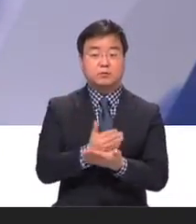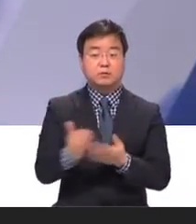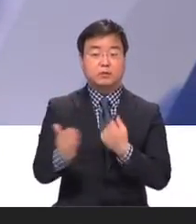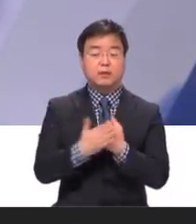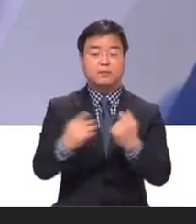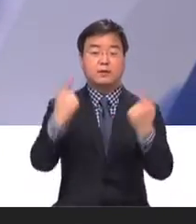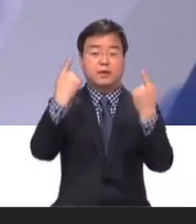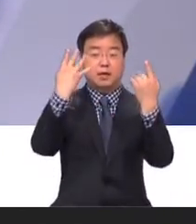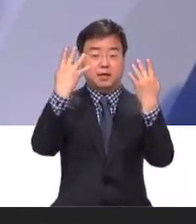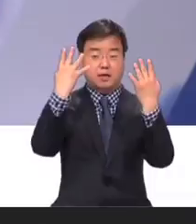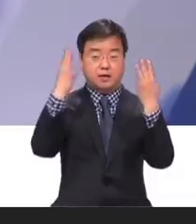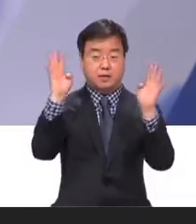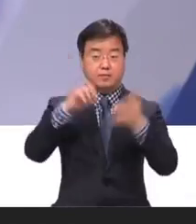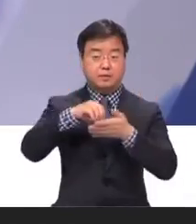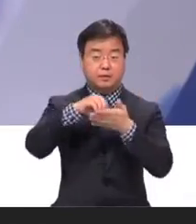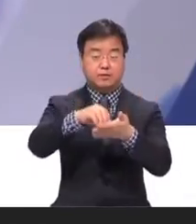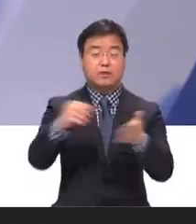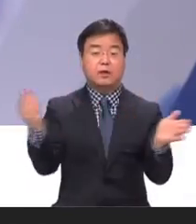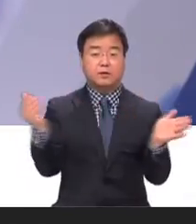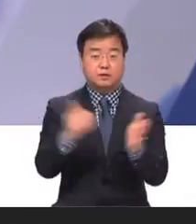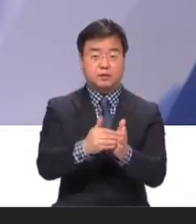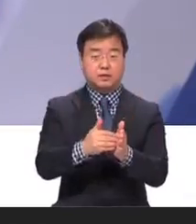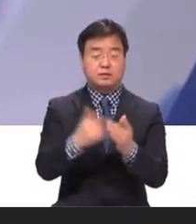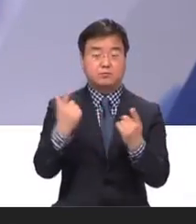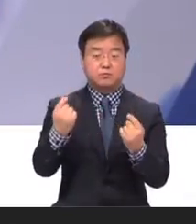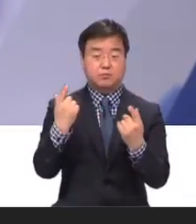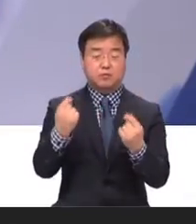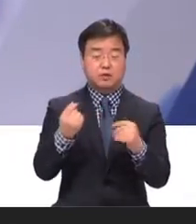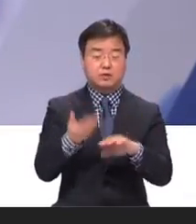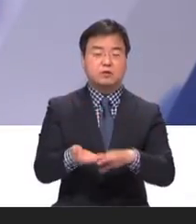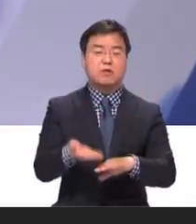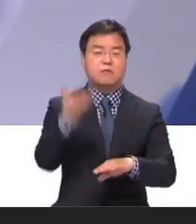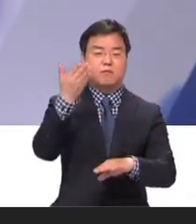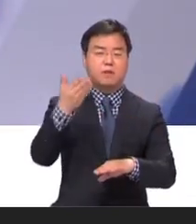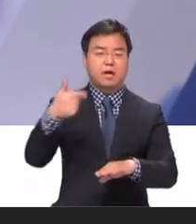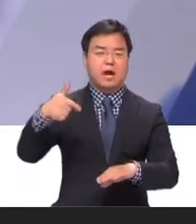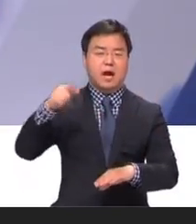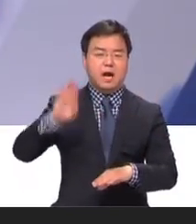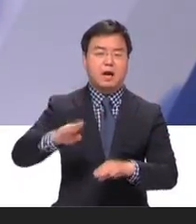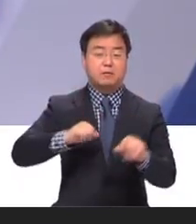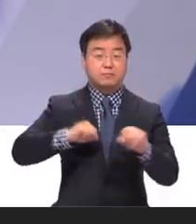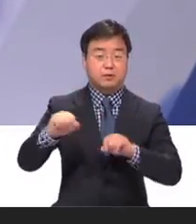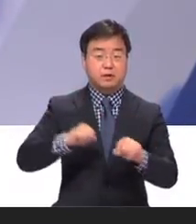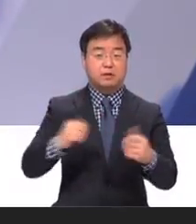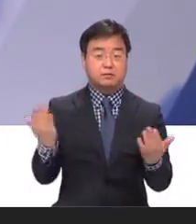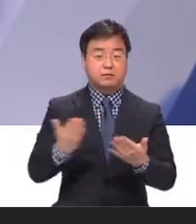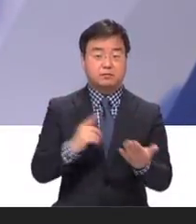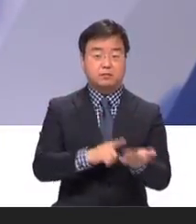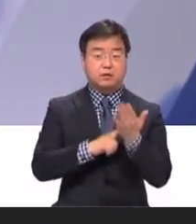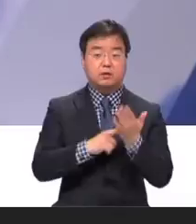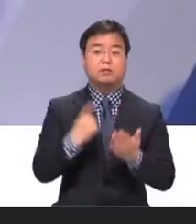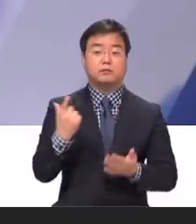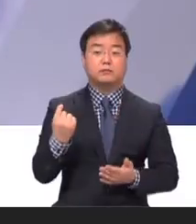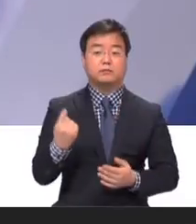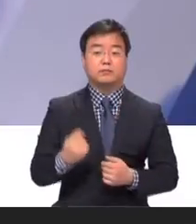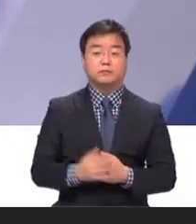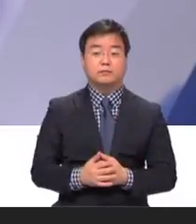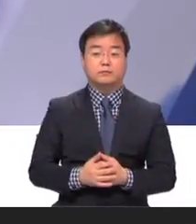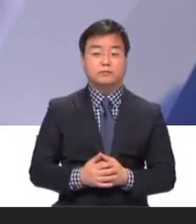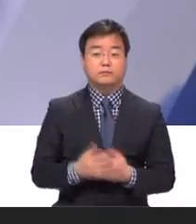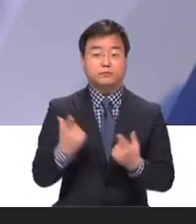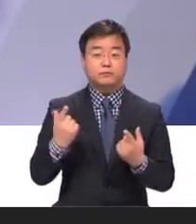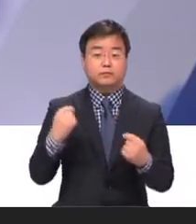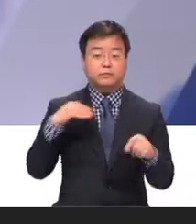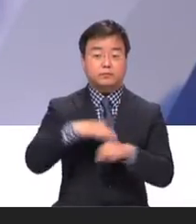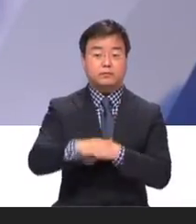대학에 가서까지도 선배들이 말하자면 갑질을 하는 이런 모습이 나타나는 것 같고 이렇게 되면